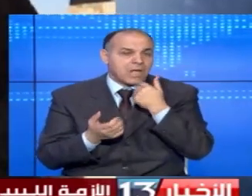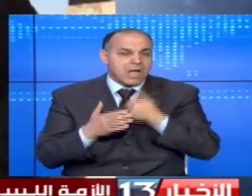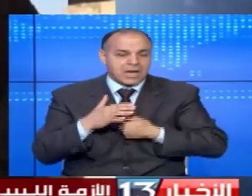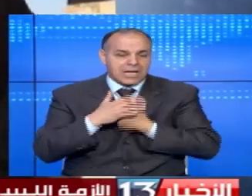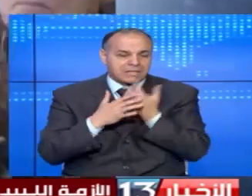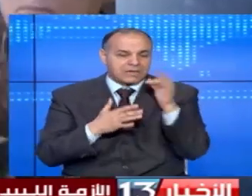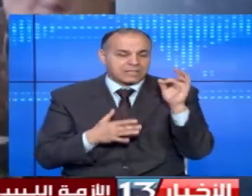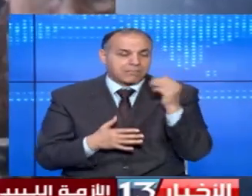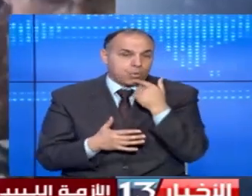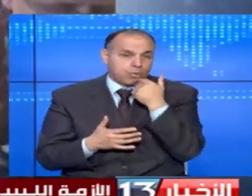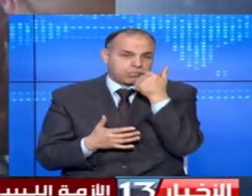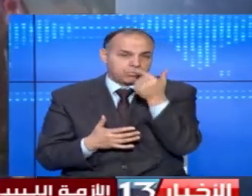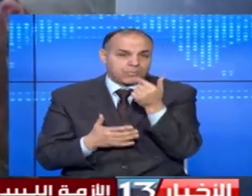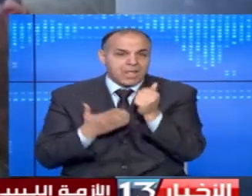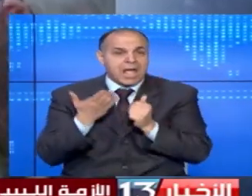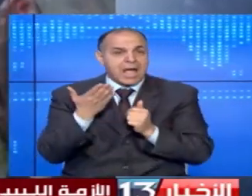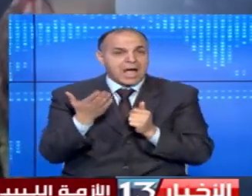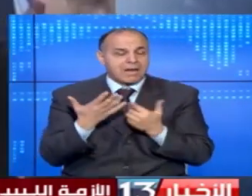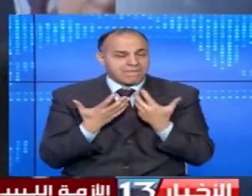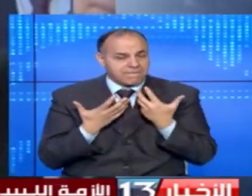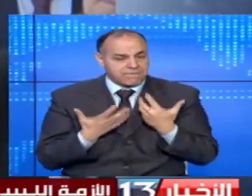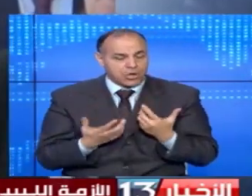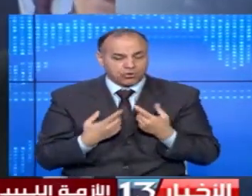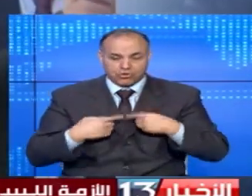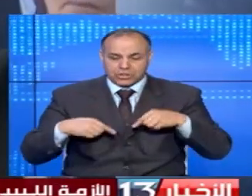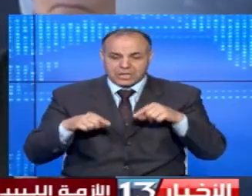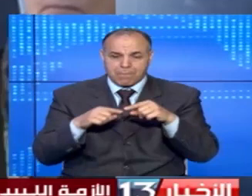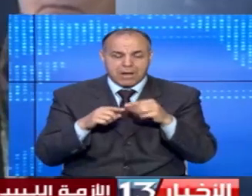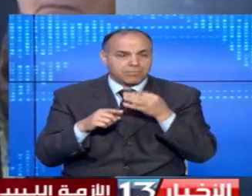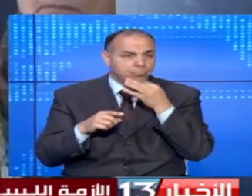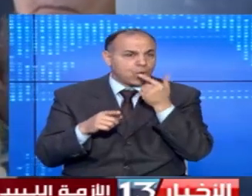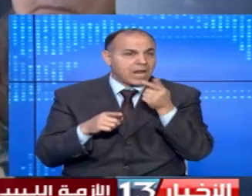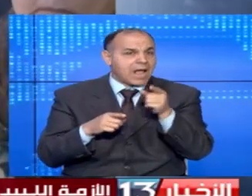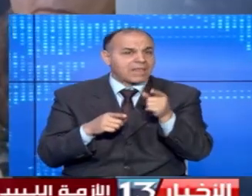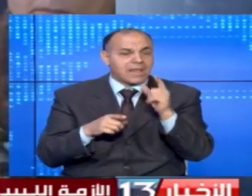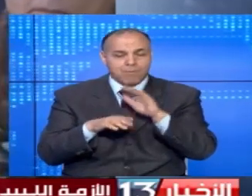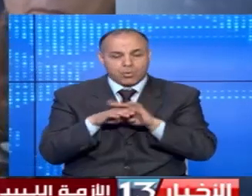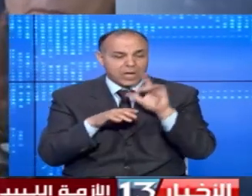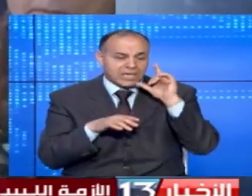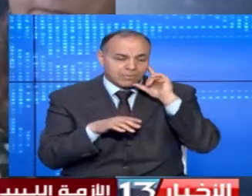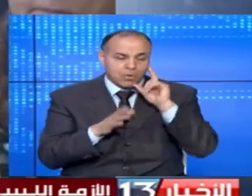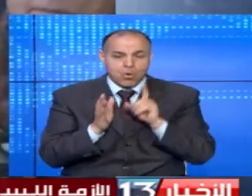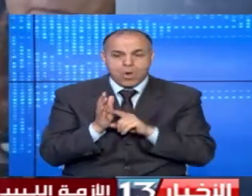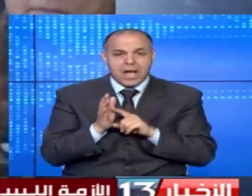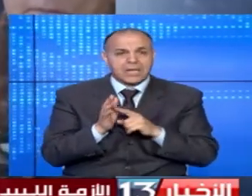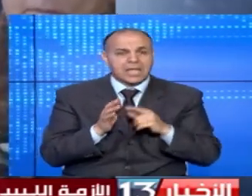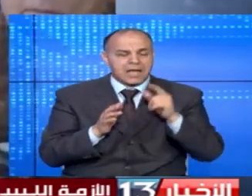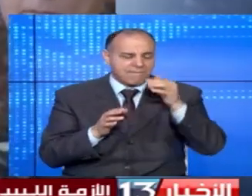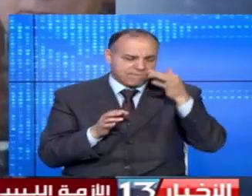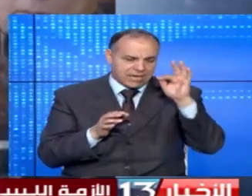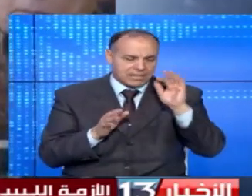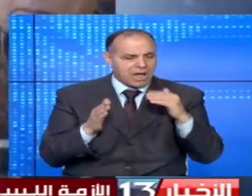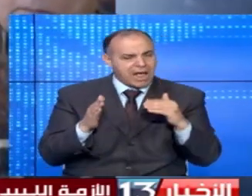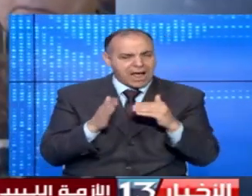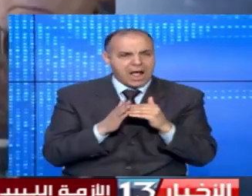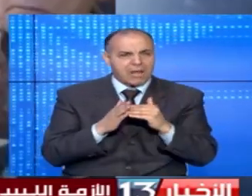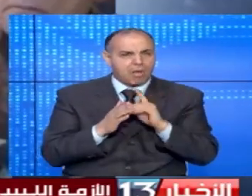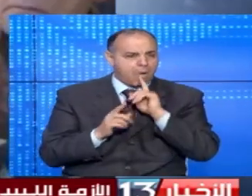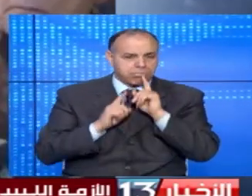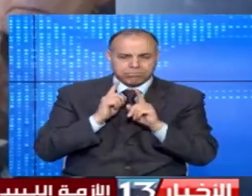الفرنسي والماكره عن رغبته في اجتماع مفيد بشان ليبيا واكد التزام بلاده بالحد من النفوذ